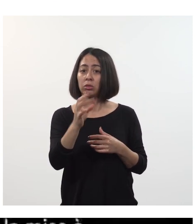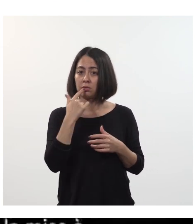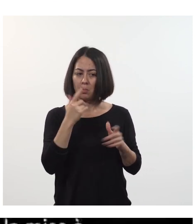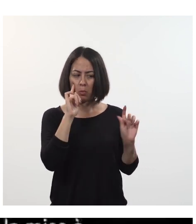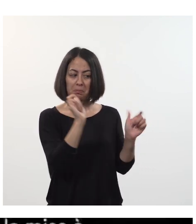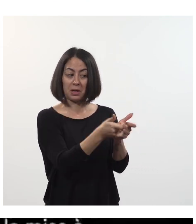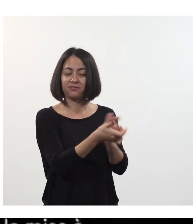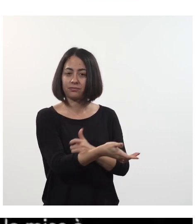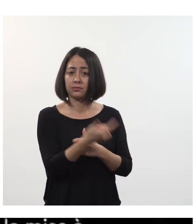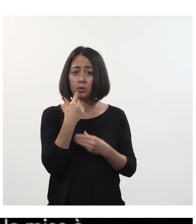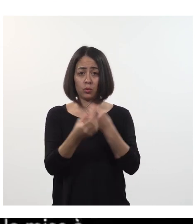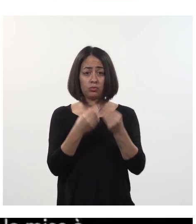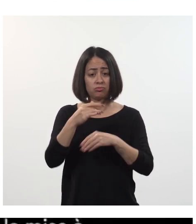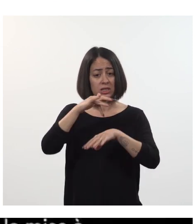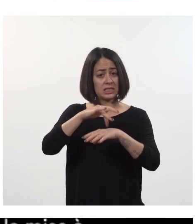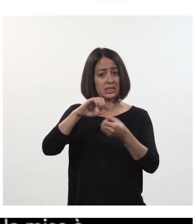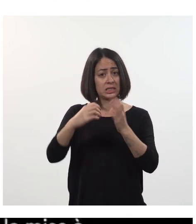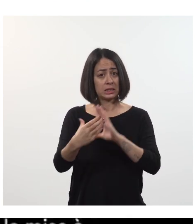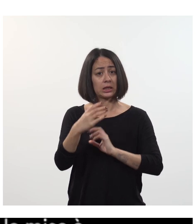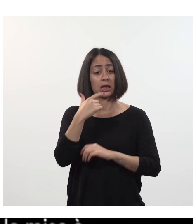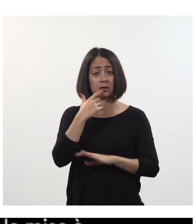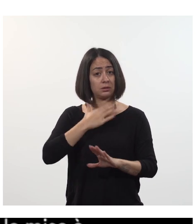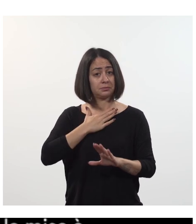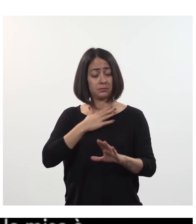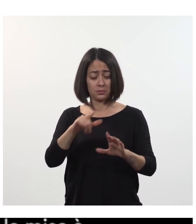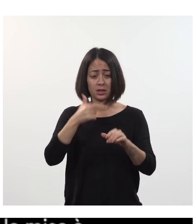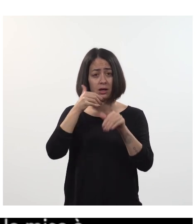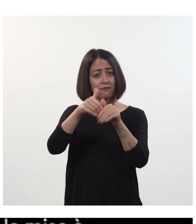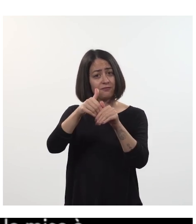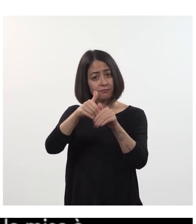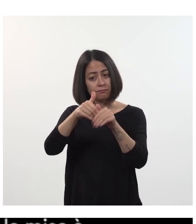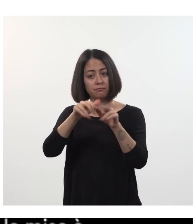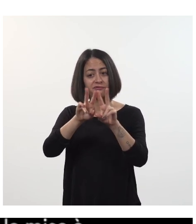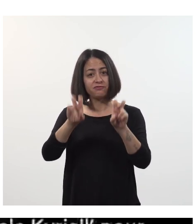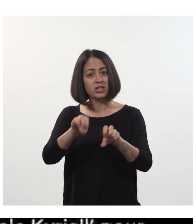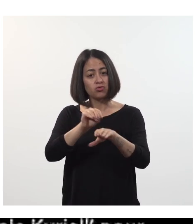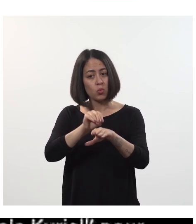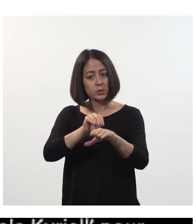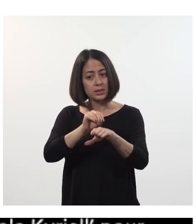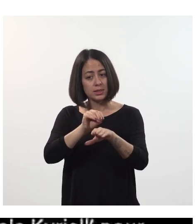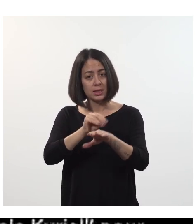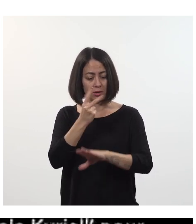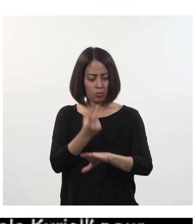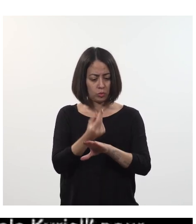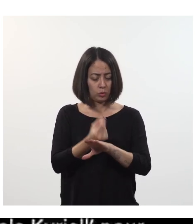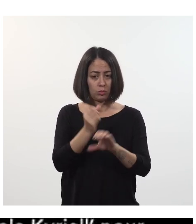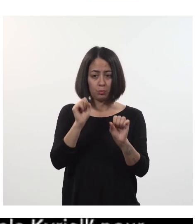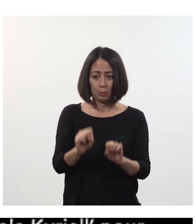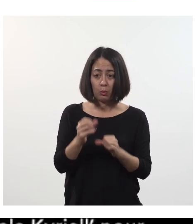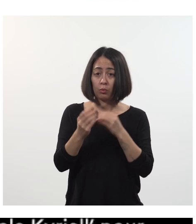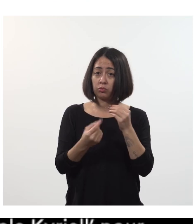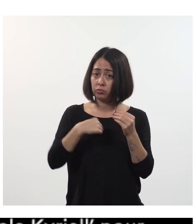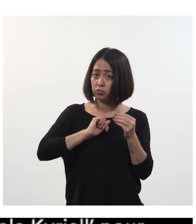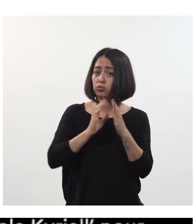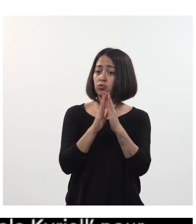sont téléchargeables sur le site de Sérénut. L'autre, de vous mettre également à disposition des guides, comme je vous disais tout à l'heure, celui